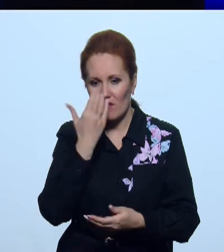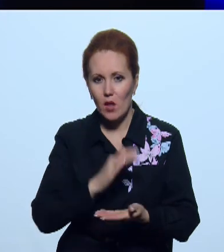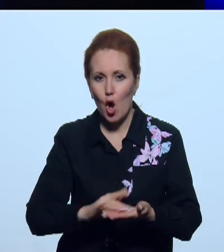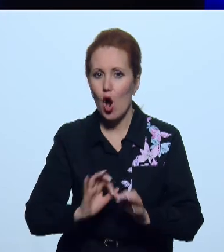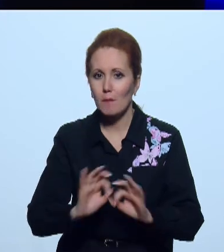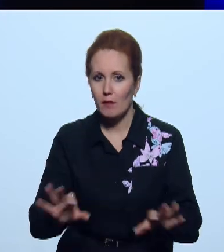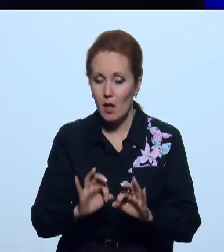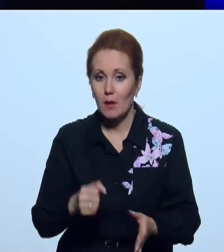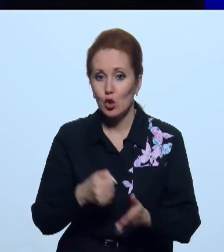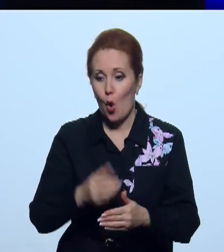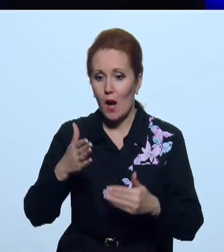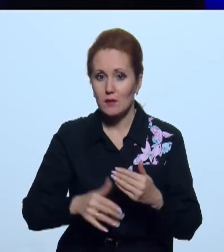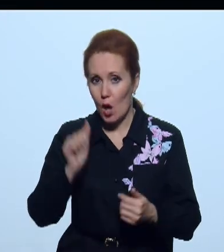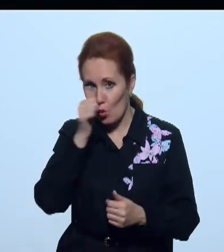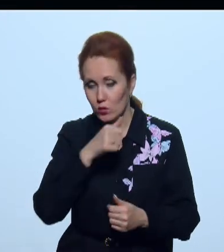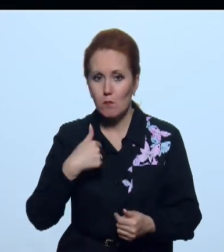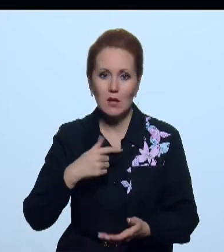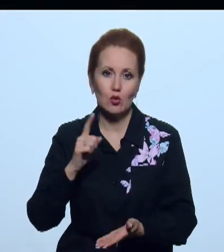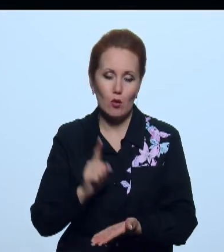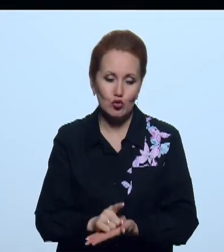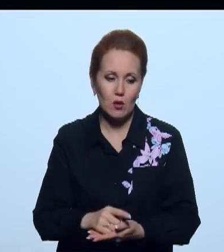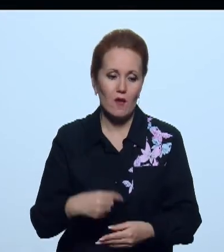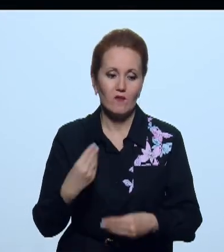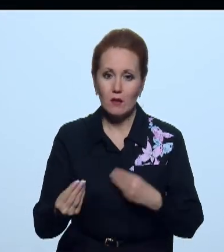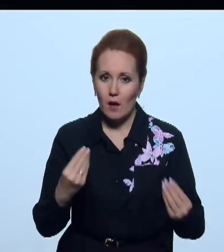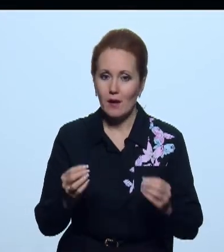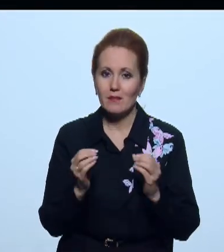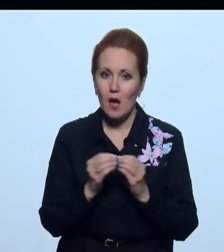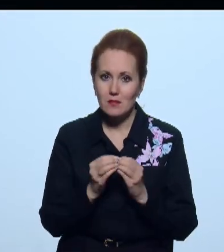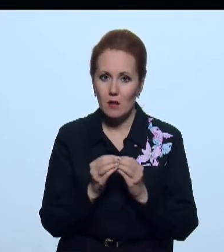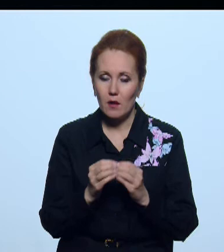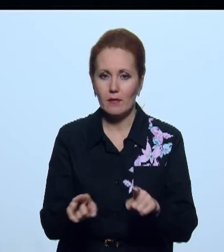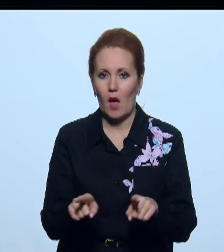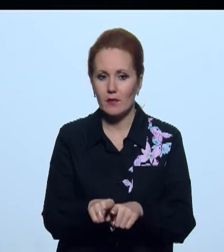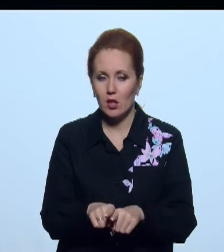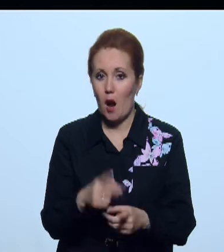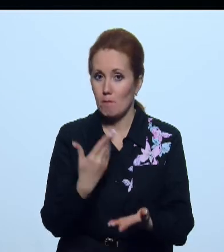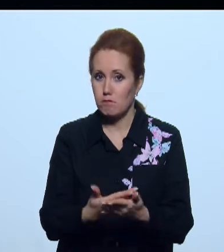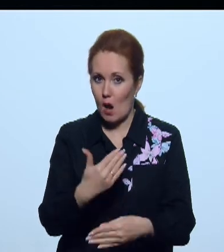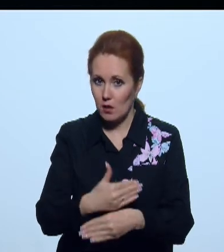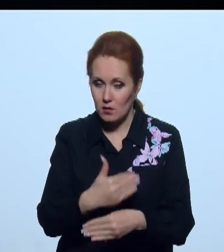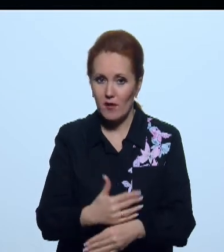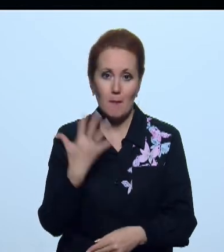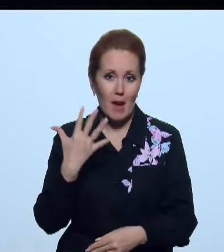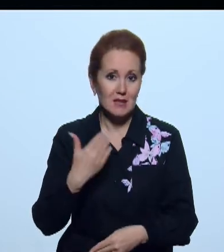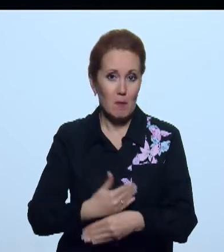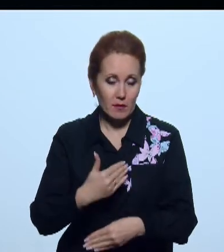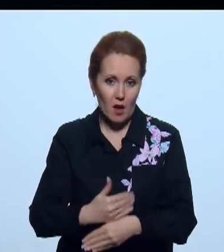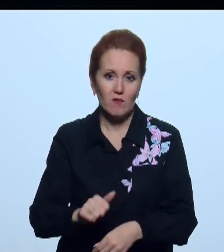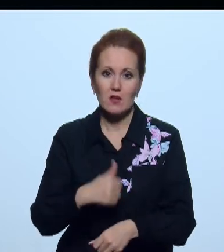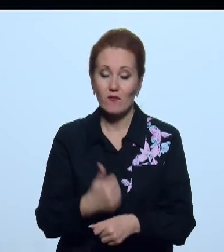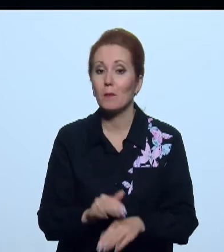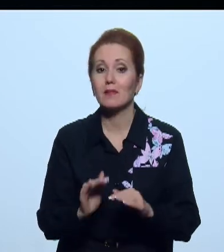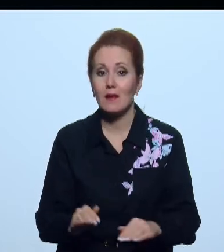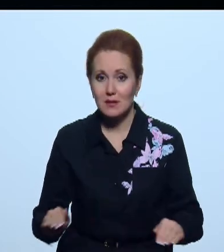тифлокомментариями. До конца года мы должны выдать 10 таких показов. Это будет 5 спектаклей. В основном это